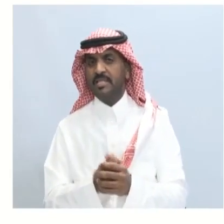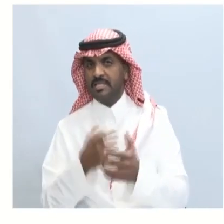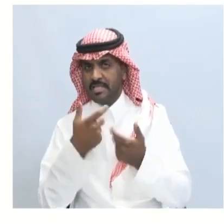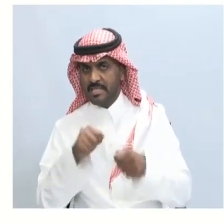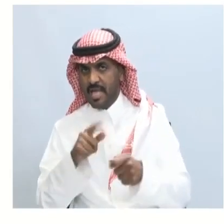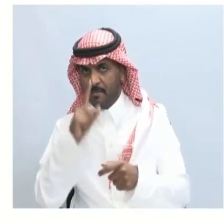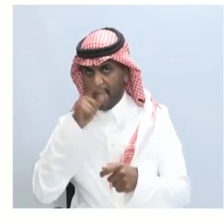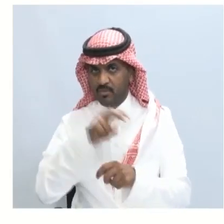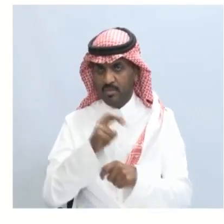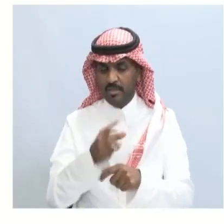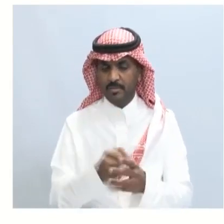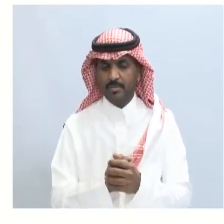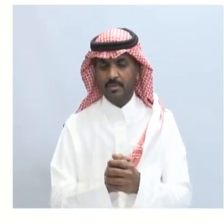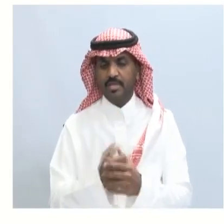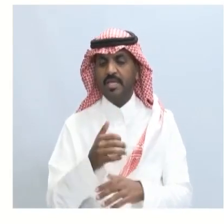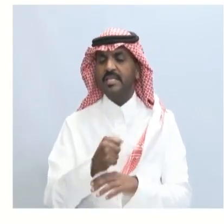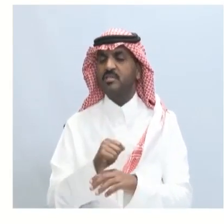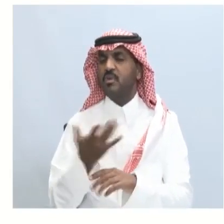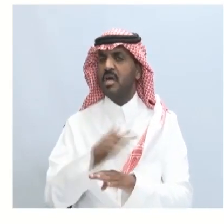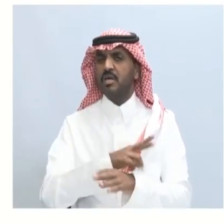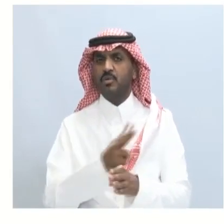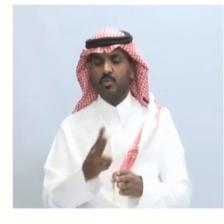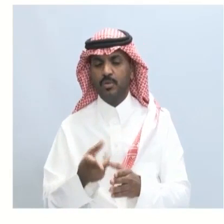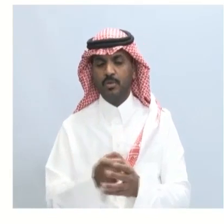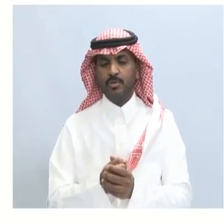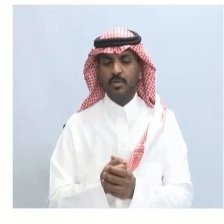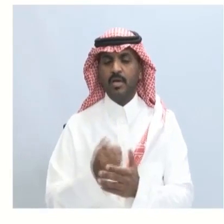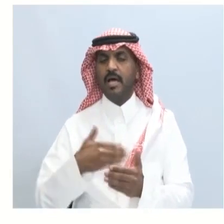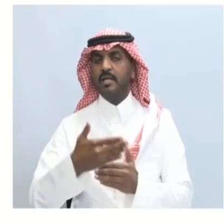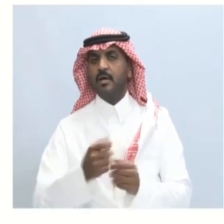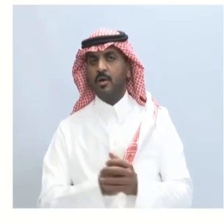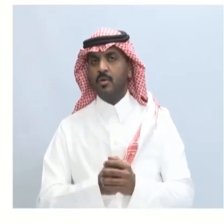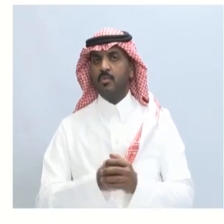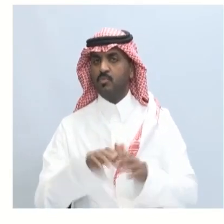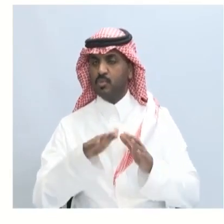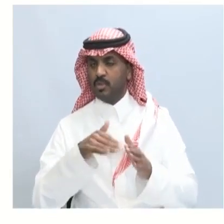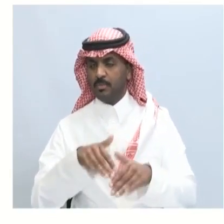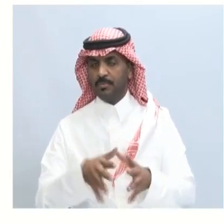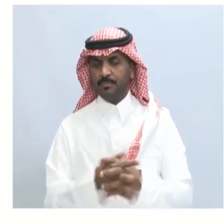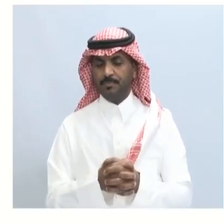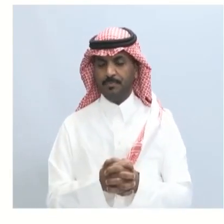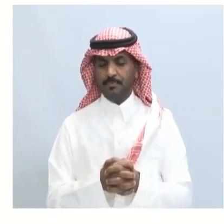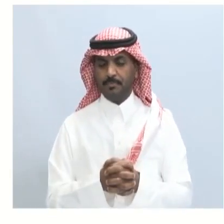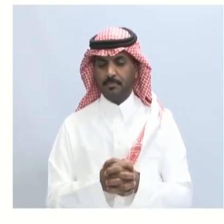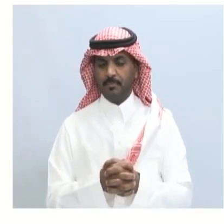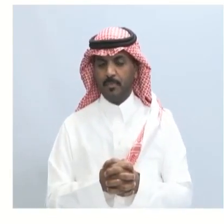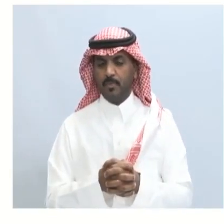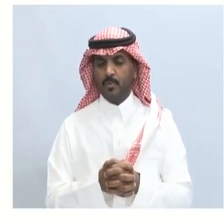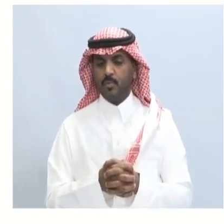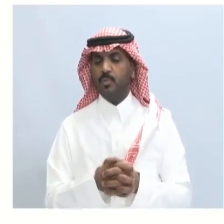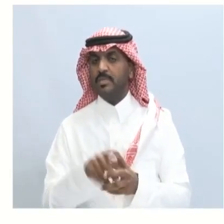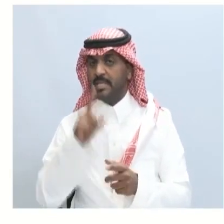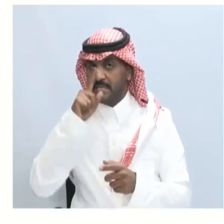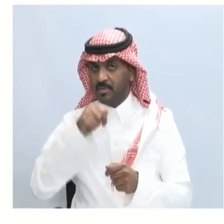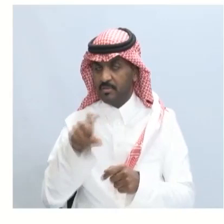هذه الحقوق ماليه يكتسبها الشخص ايا كان نوعها وسواء كانت حاليه ام مستقبليه التزامات الماليه يتحملها الشخص